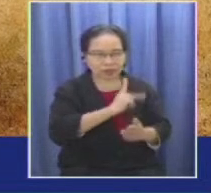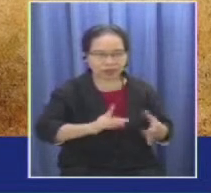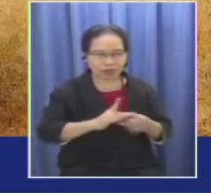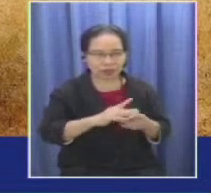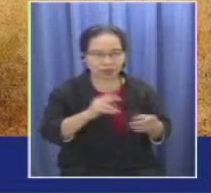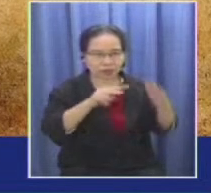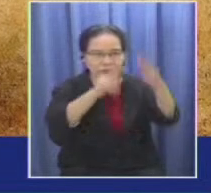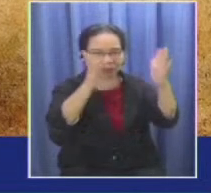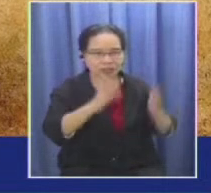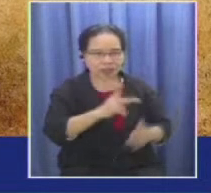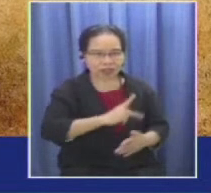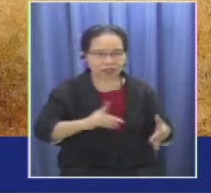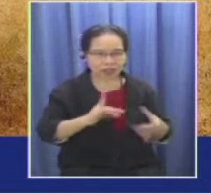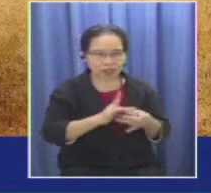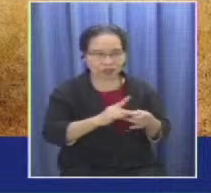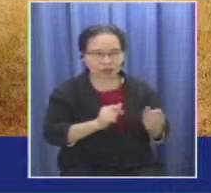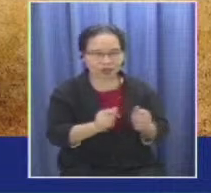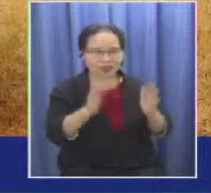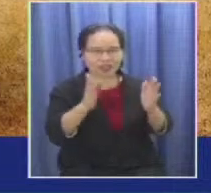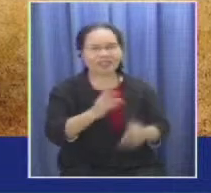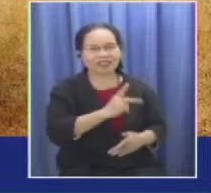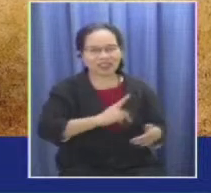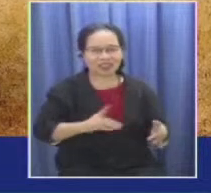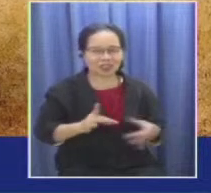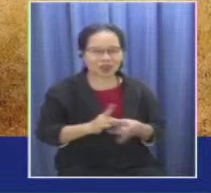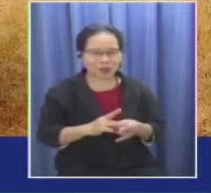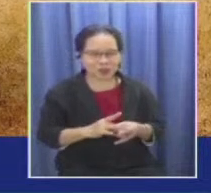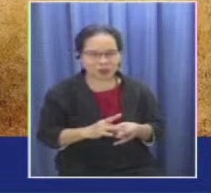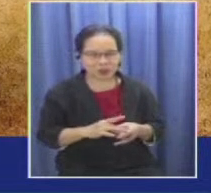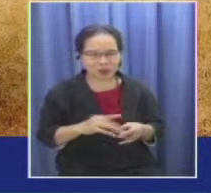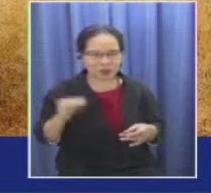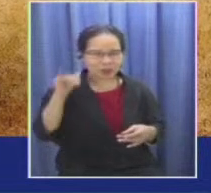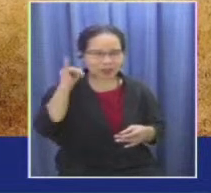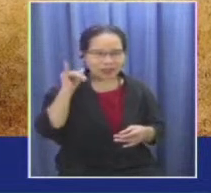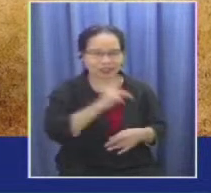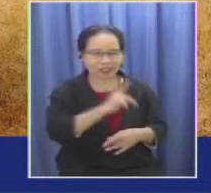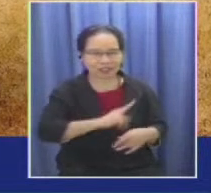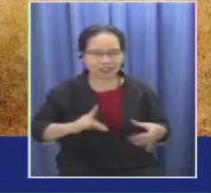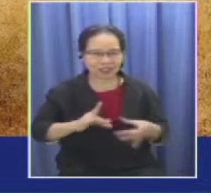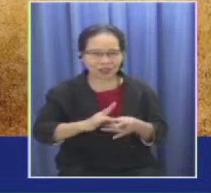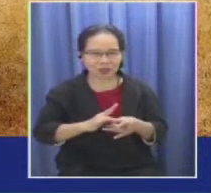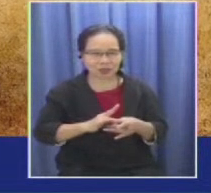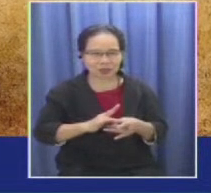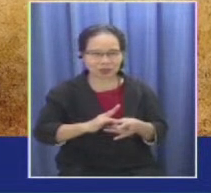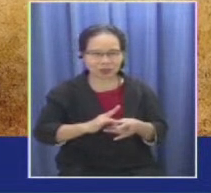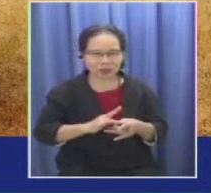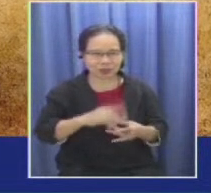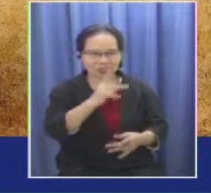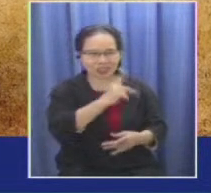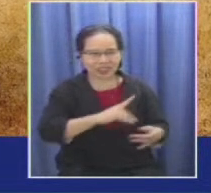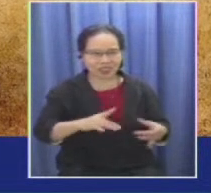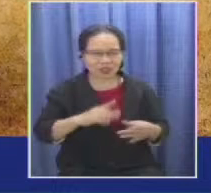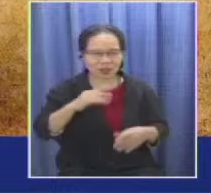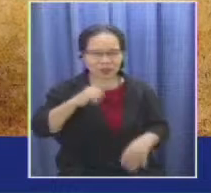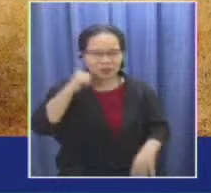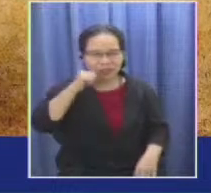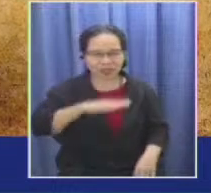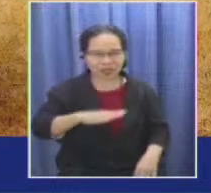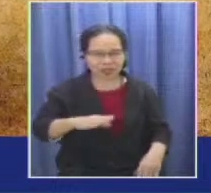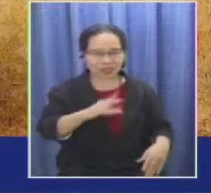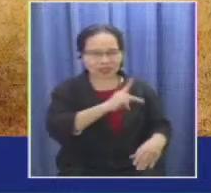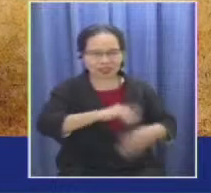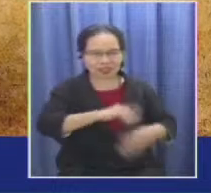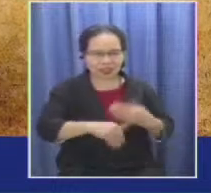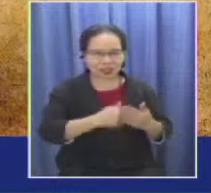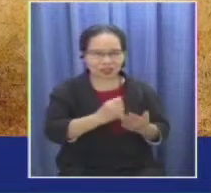Kristofo boafo bompaye maye. Abofo hema bompaye maye. Abusuatere hema bompaye